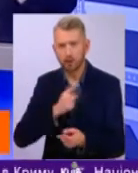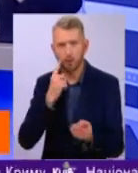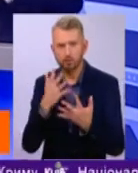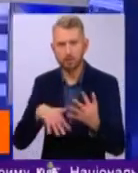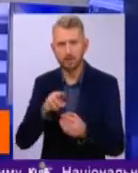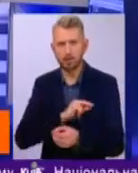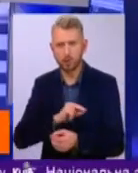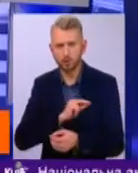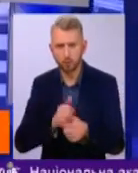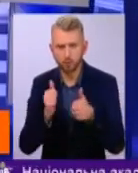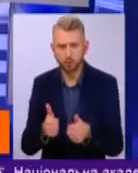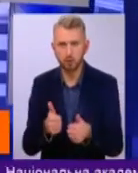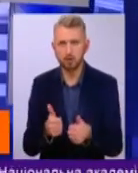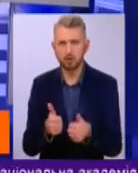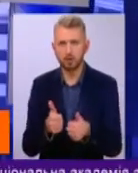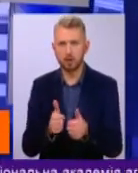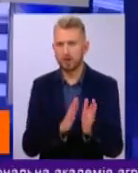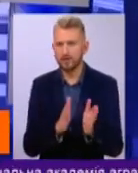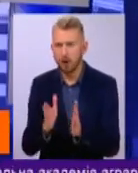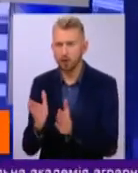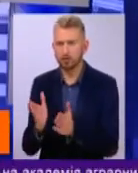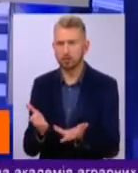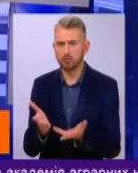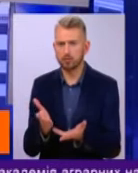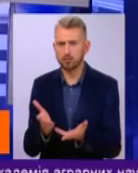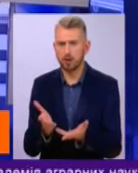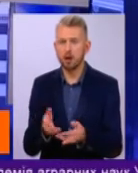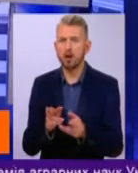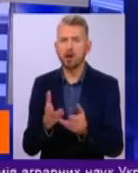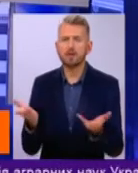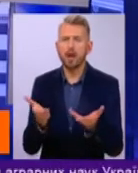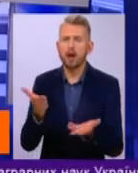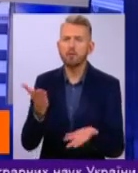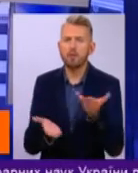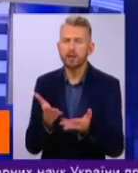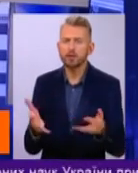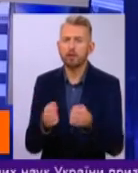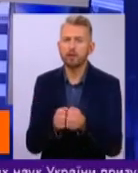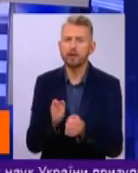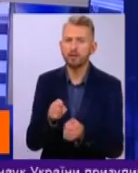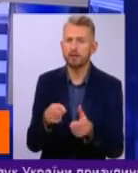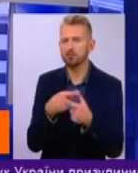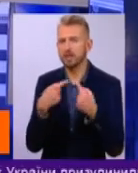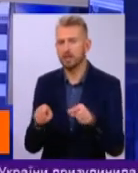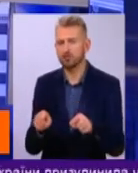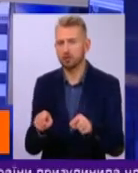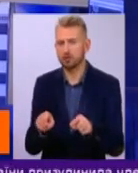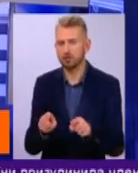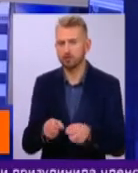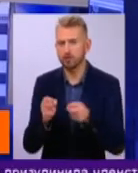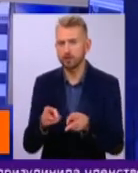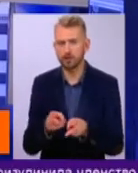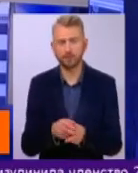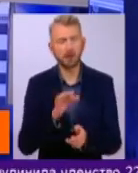все працює злагоджено, механізм працює. Яка ймовірність зловити тих чи інших злочинців?